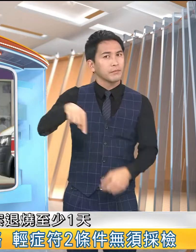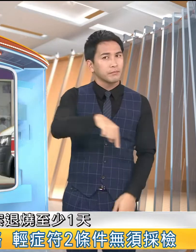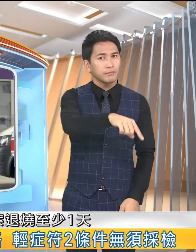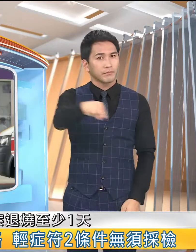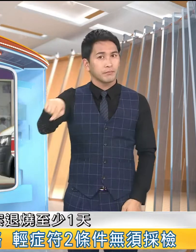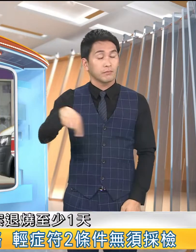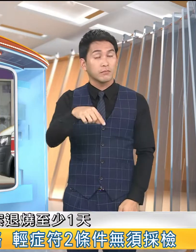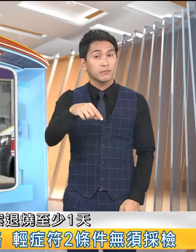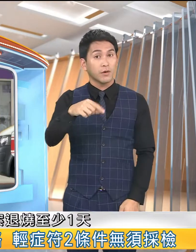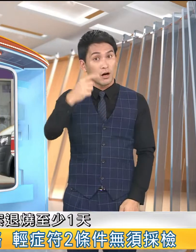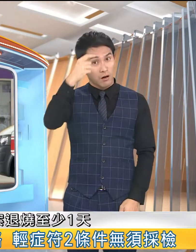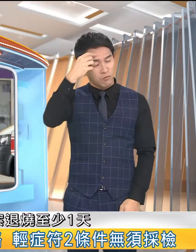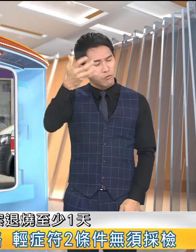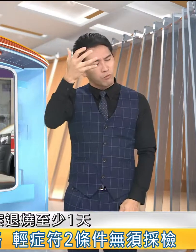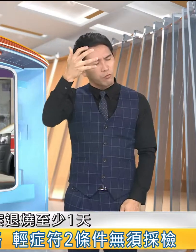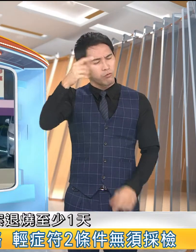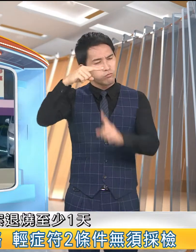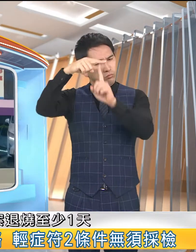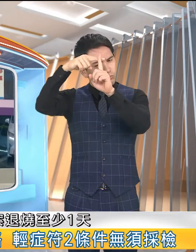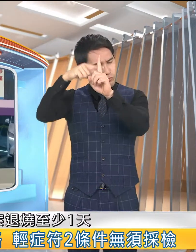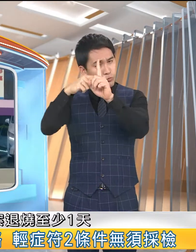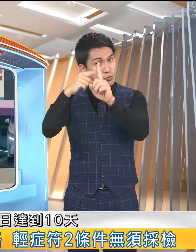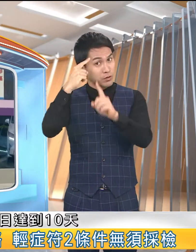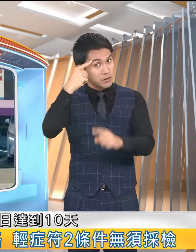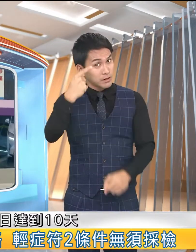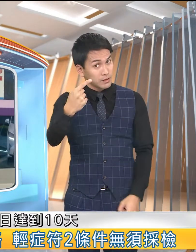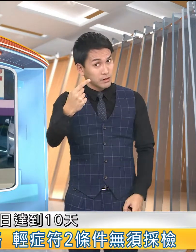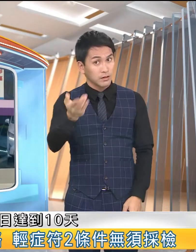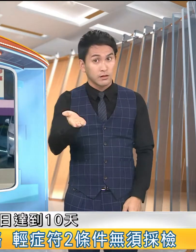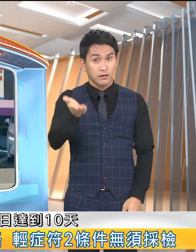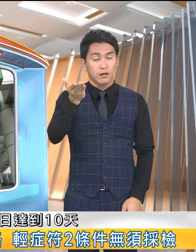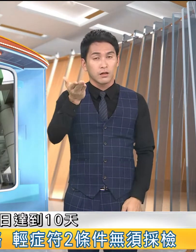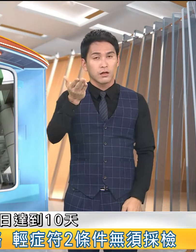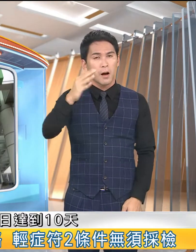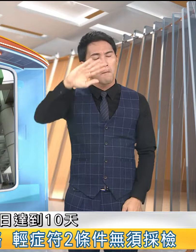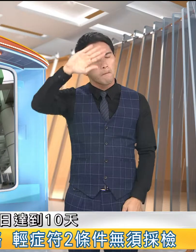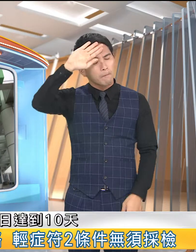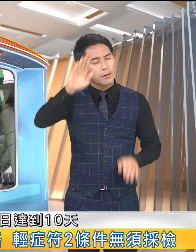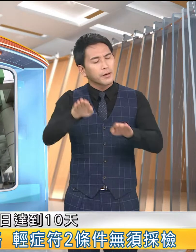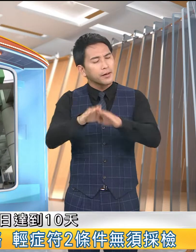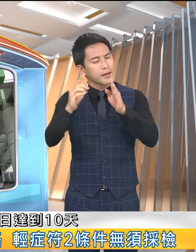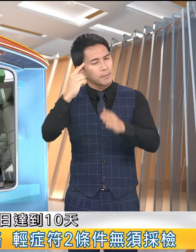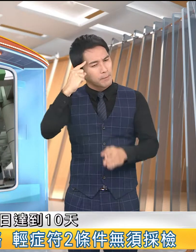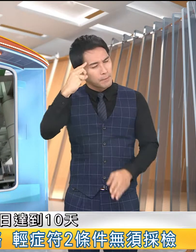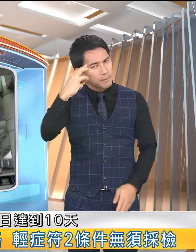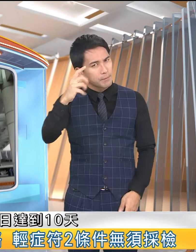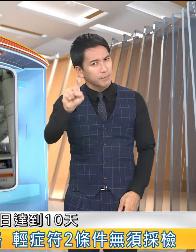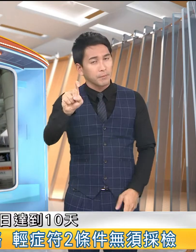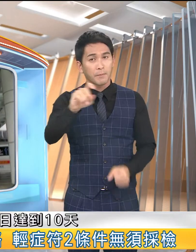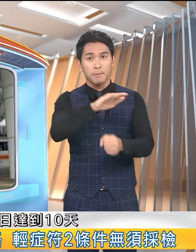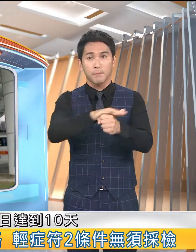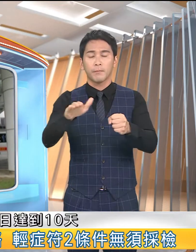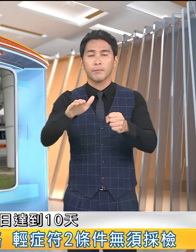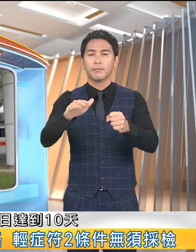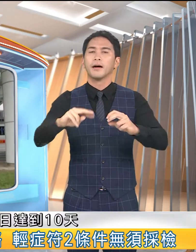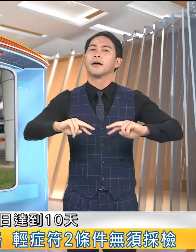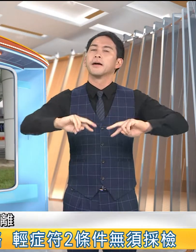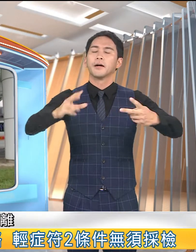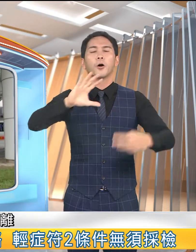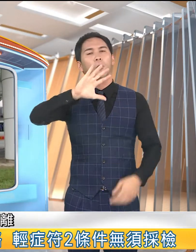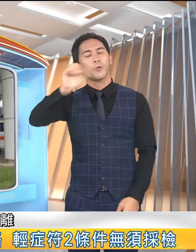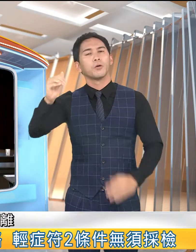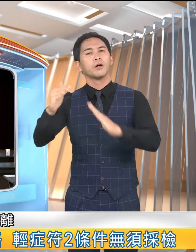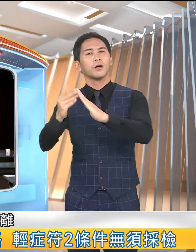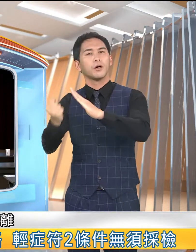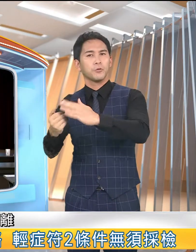症状或轻症个案退烧至少一天，症状缓解，距发病日达到10天，